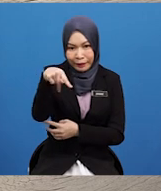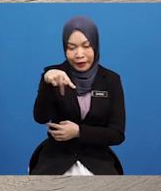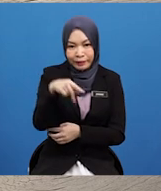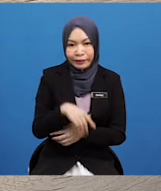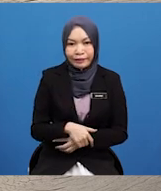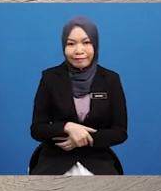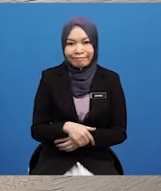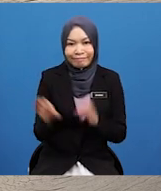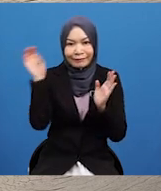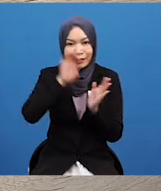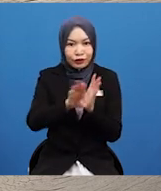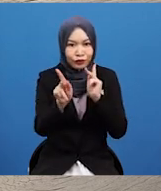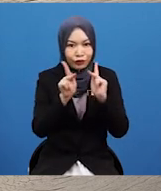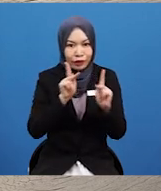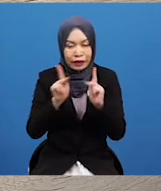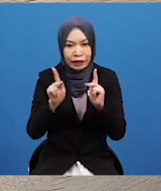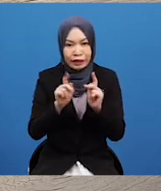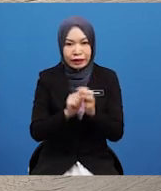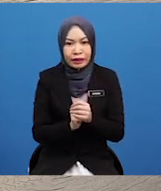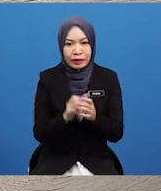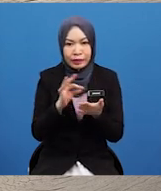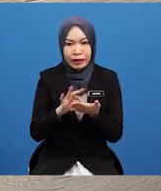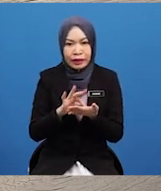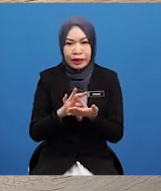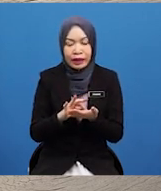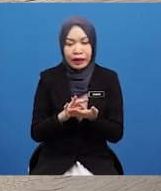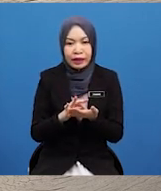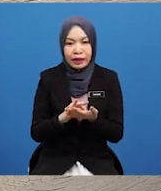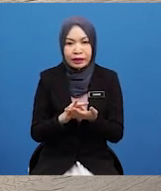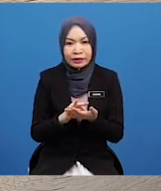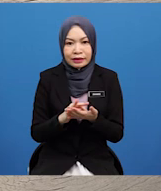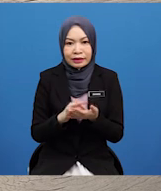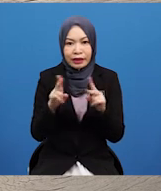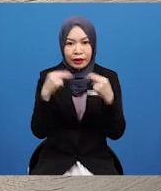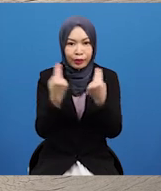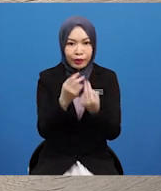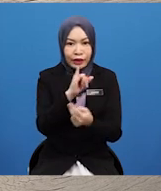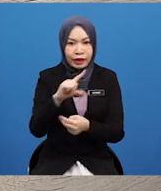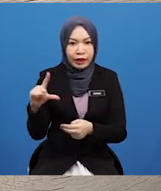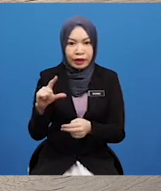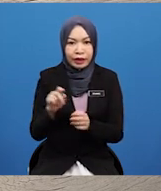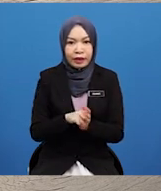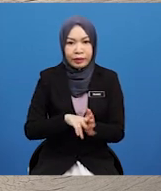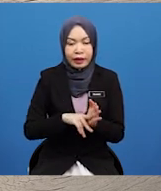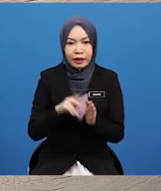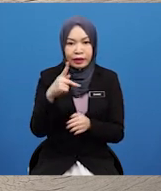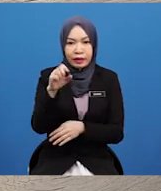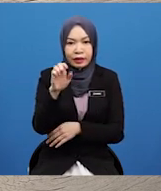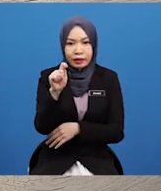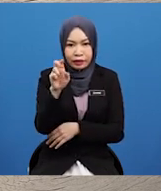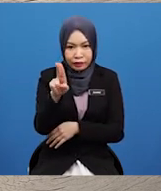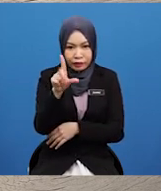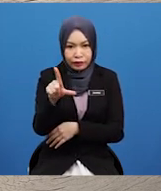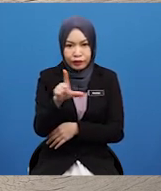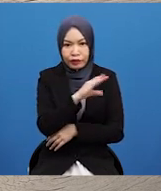Contoh kata bilangan himpunan ialah berketul-ketul. Kata bilangan pecahan ialah sepertiga.